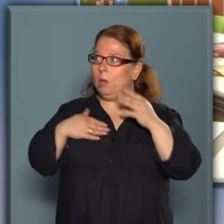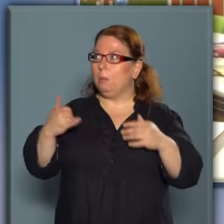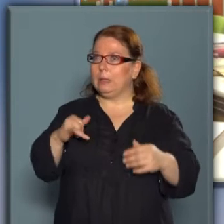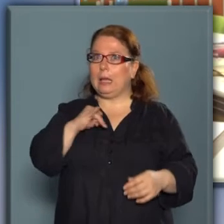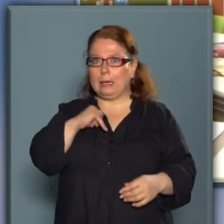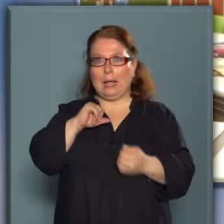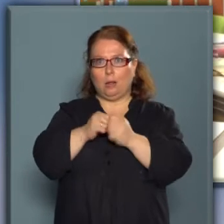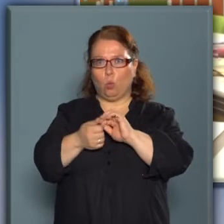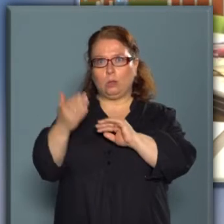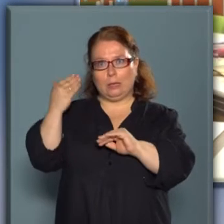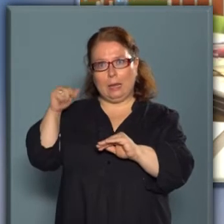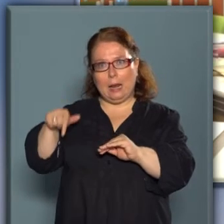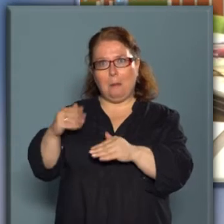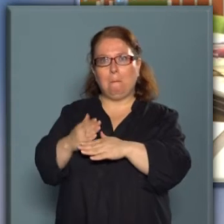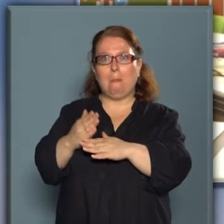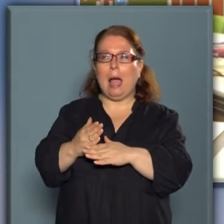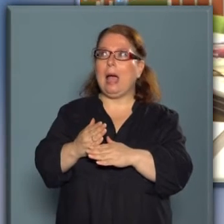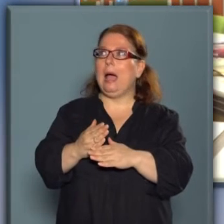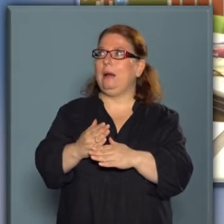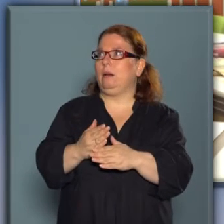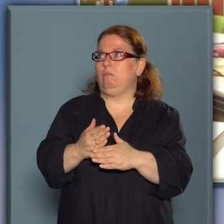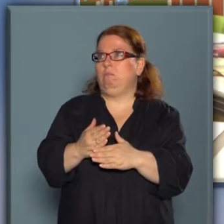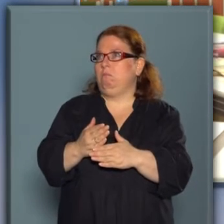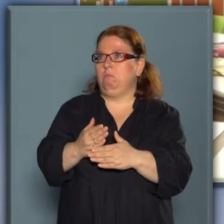mindig érdekelt a történelem. Tehát én már